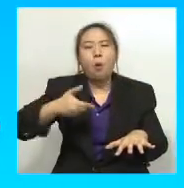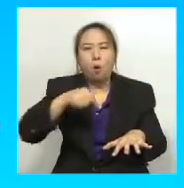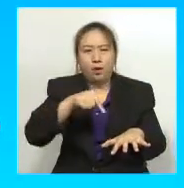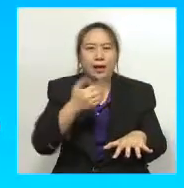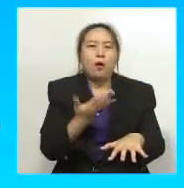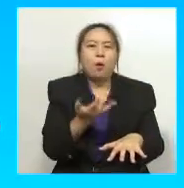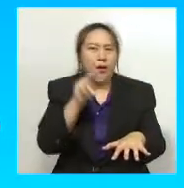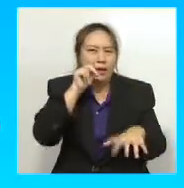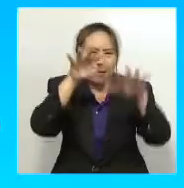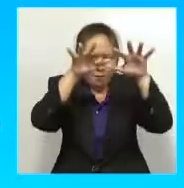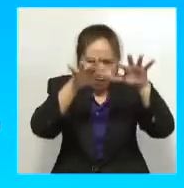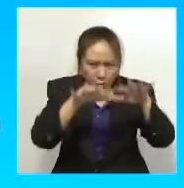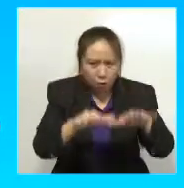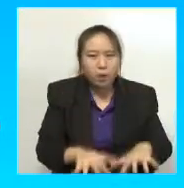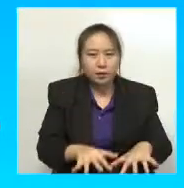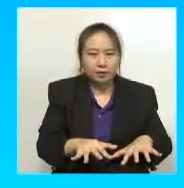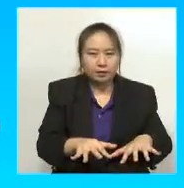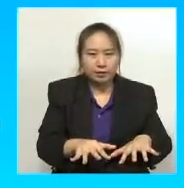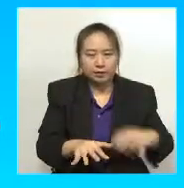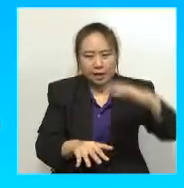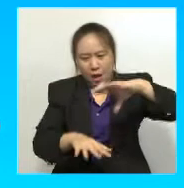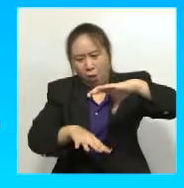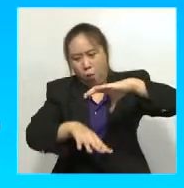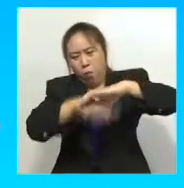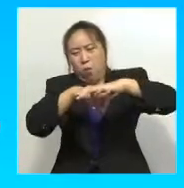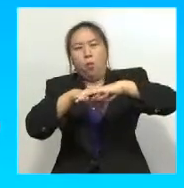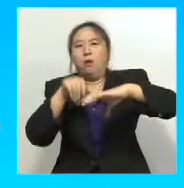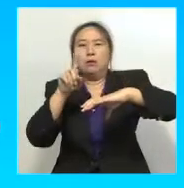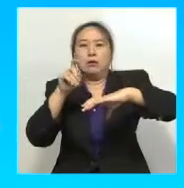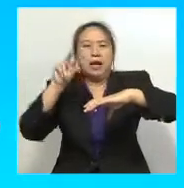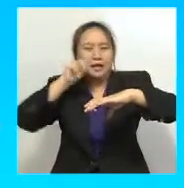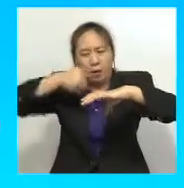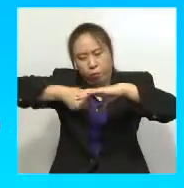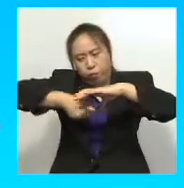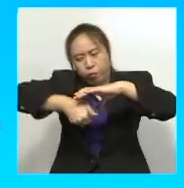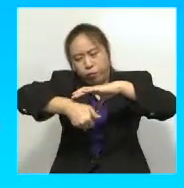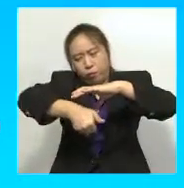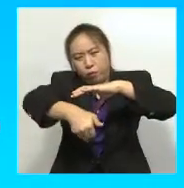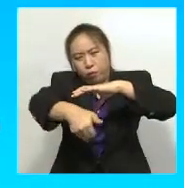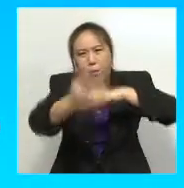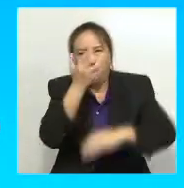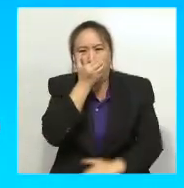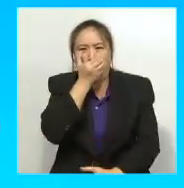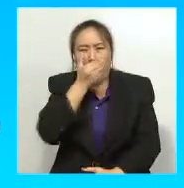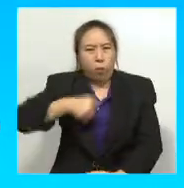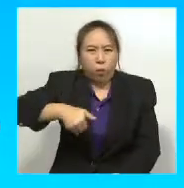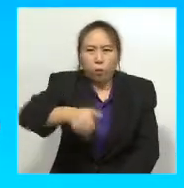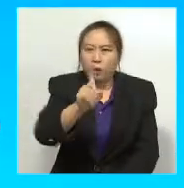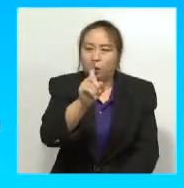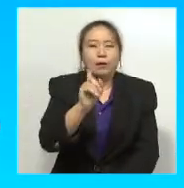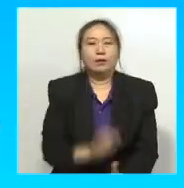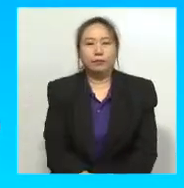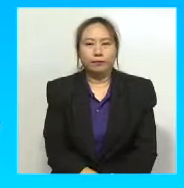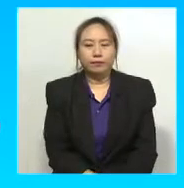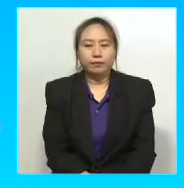ขอให้ลดระดับน้ำให้อย่าให้ถึงเพดานตลอดทางเขาดำตลอดทางนั้นเป็นไปไม่ได้เลย ค ือ ตอนน ี้ เขาล่าส ุ ดซิลได้ไปถึงจุ